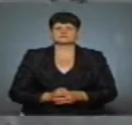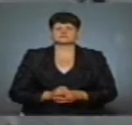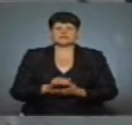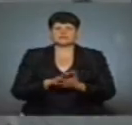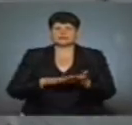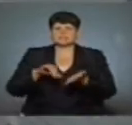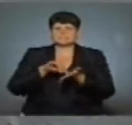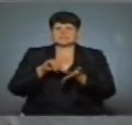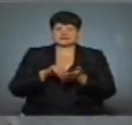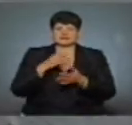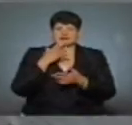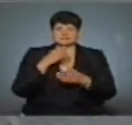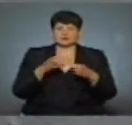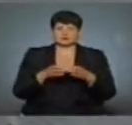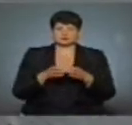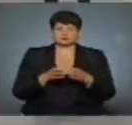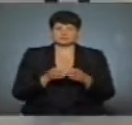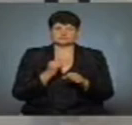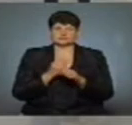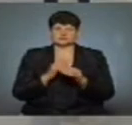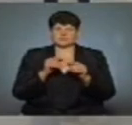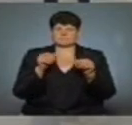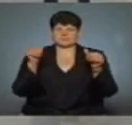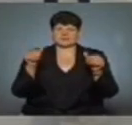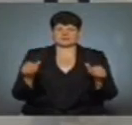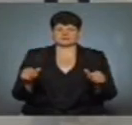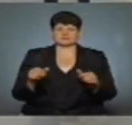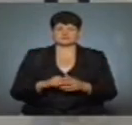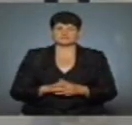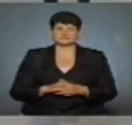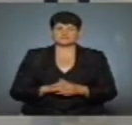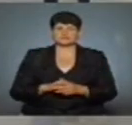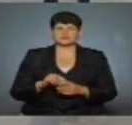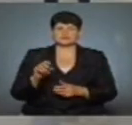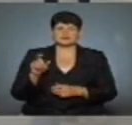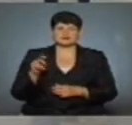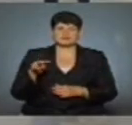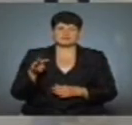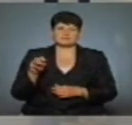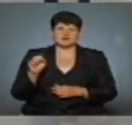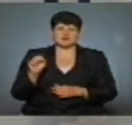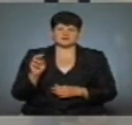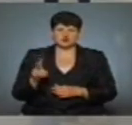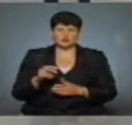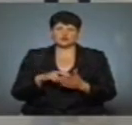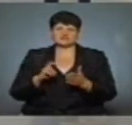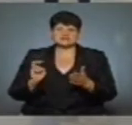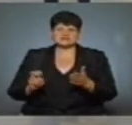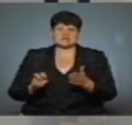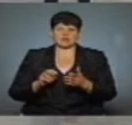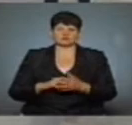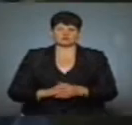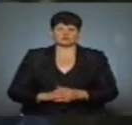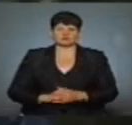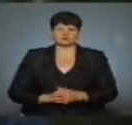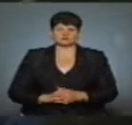Далі представники Нацкорпусу розгорнули свої плакати. Єрмак, відстав! Єрмак, відстав! Єрмак,